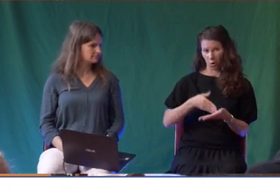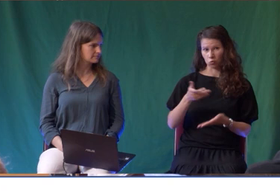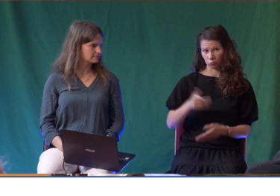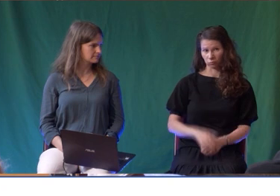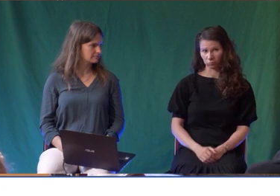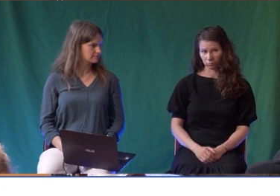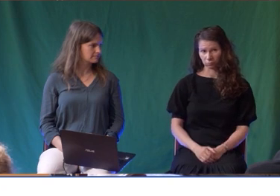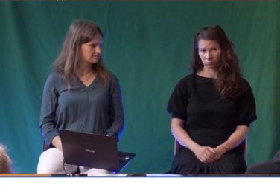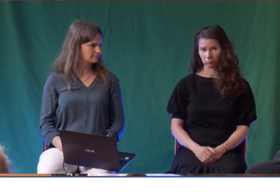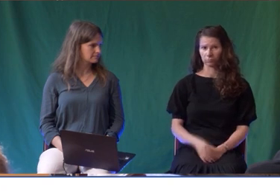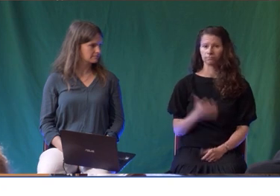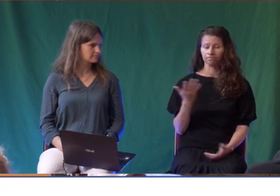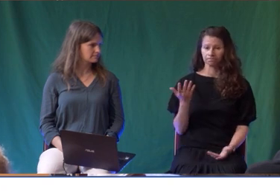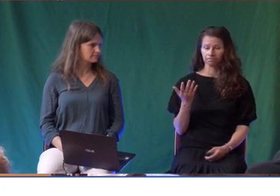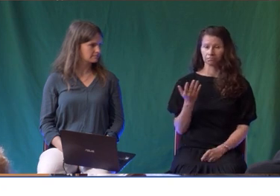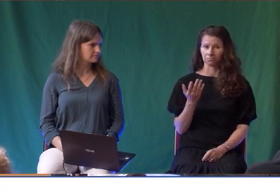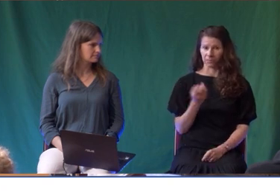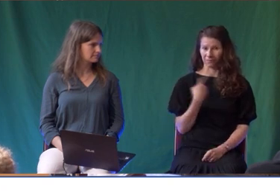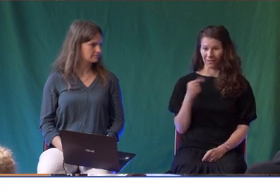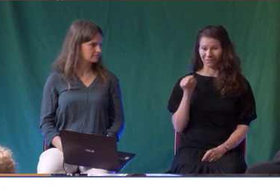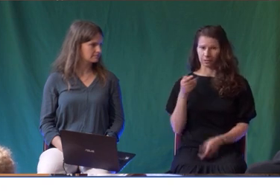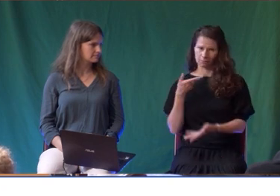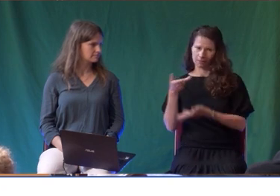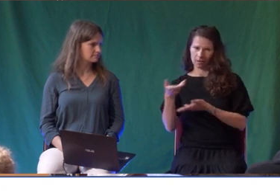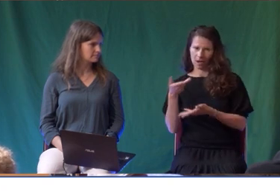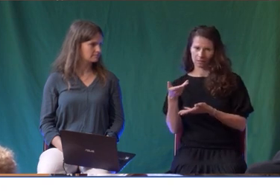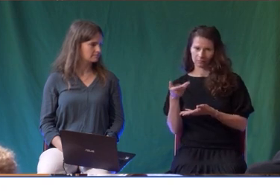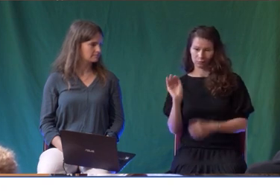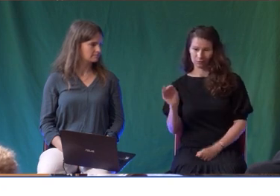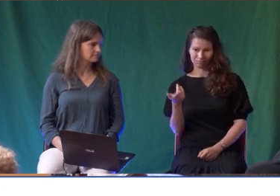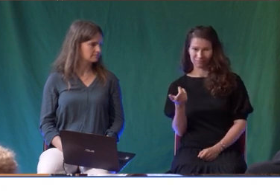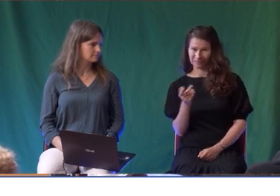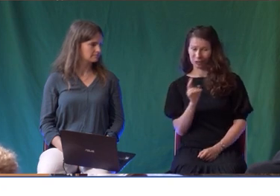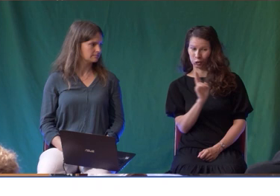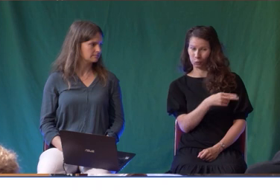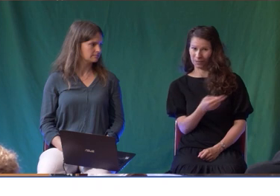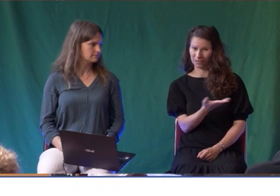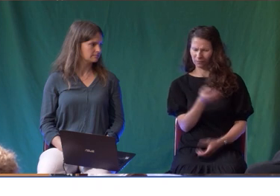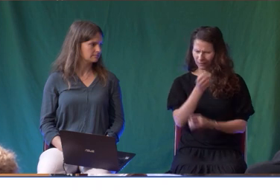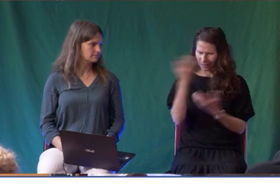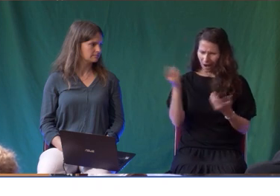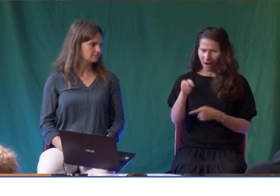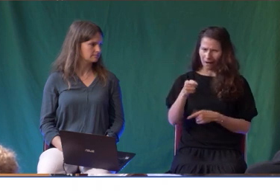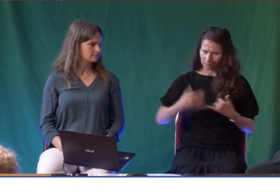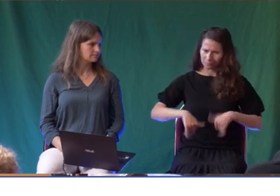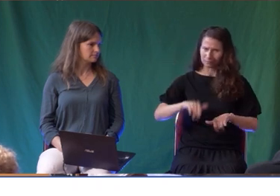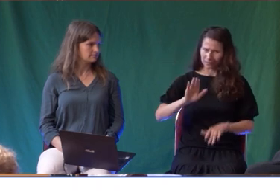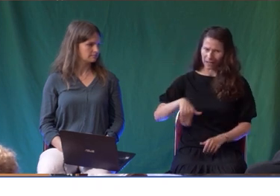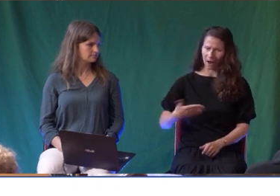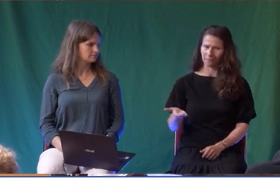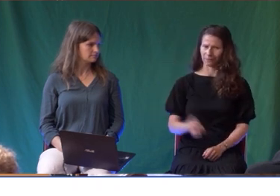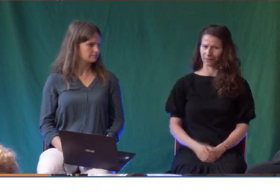und wir beraten dann und sagen das stimmt nicht klar dürfen Sie Kinder haben